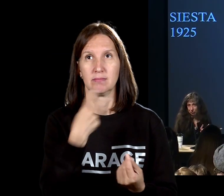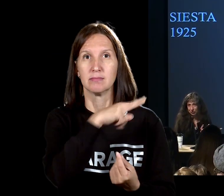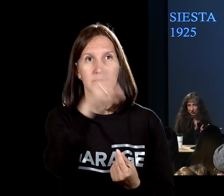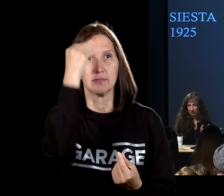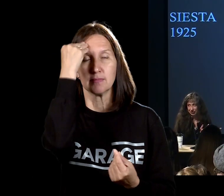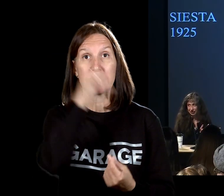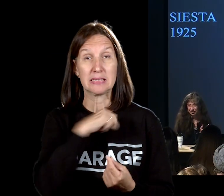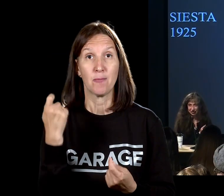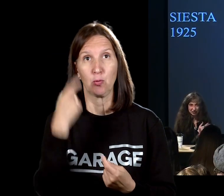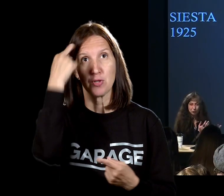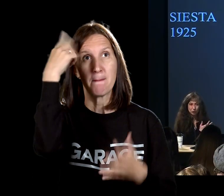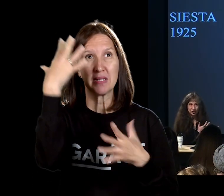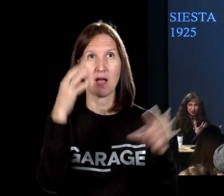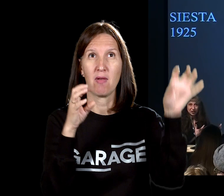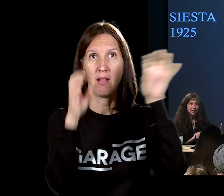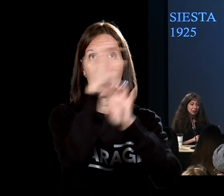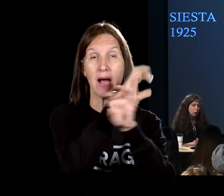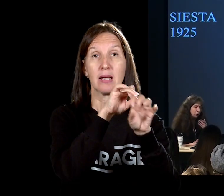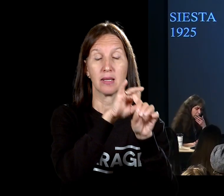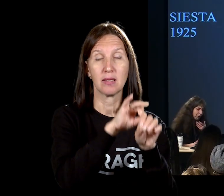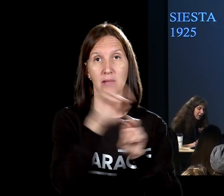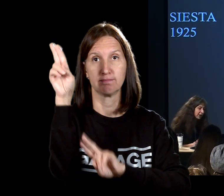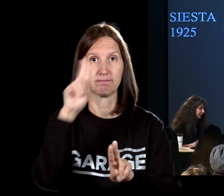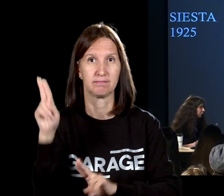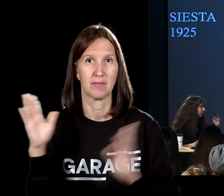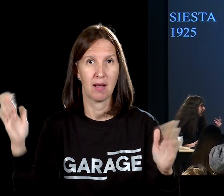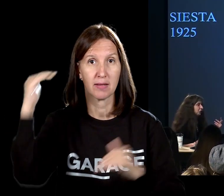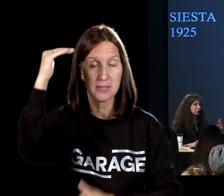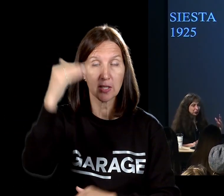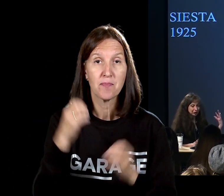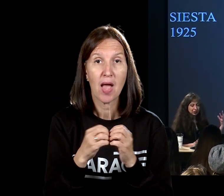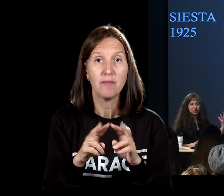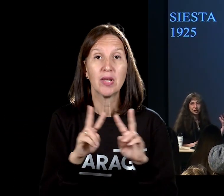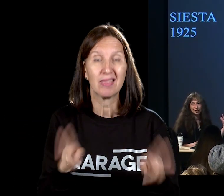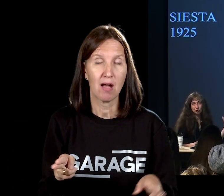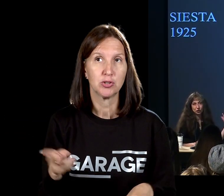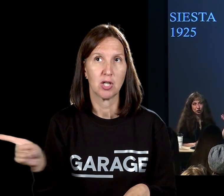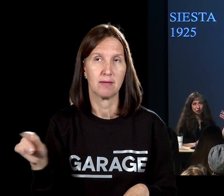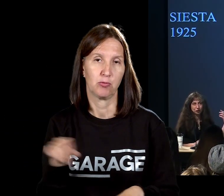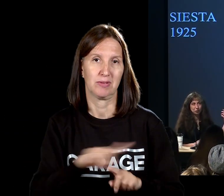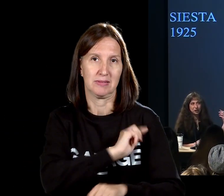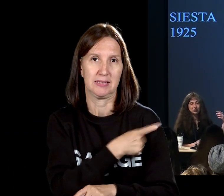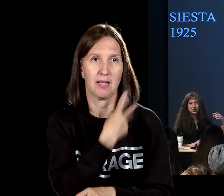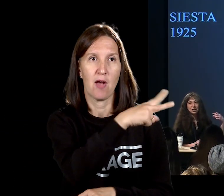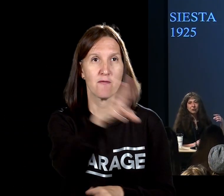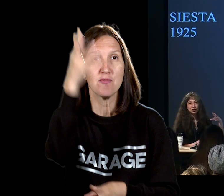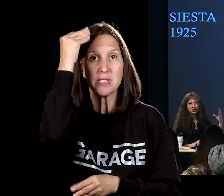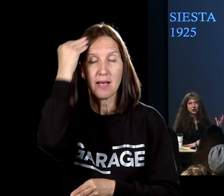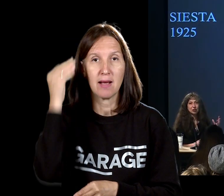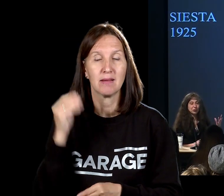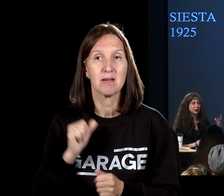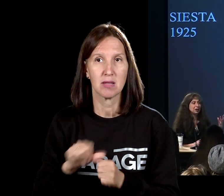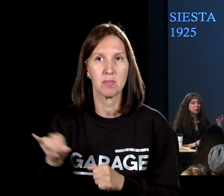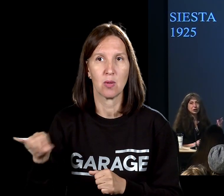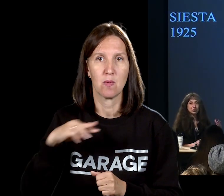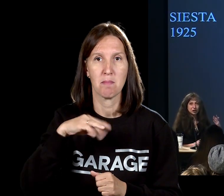взгляда живописца, и они не могут так... И точно так же какой-то силой взгляда удерживаются вместе вот эти